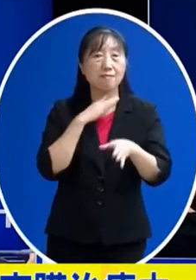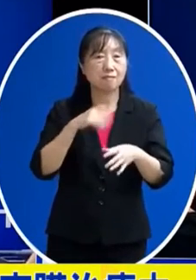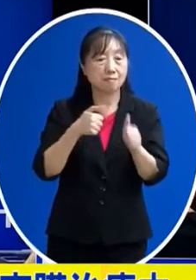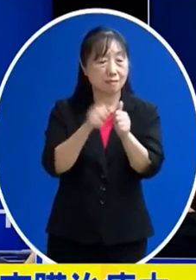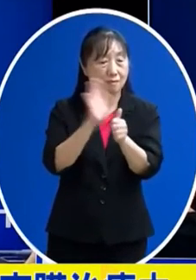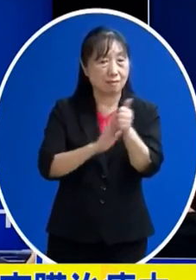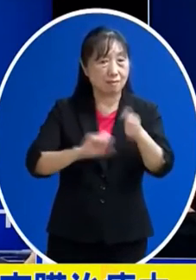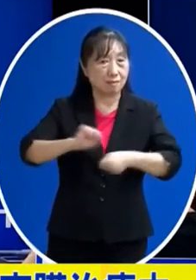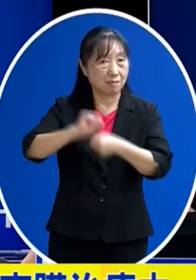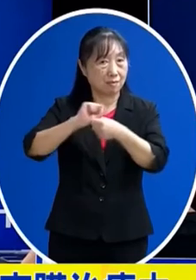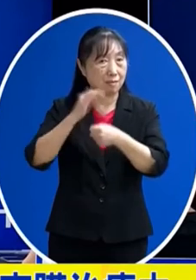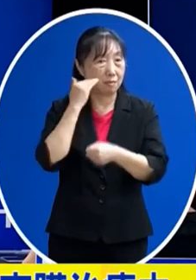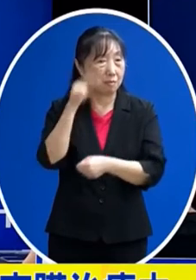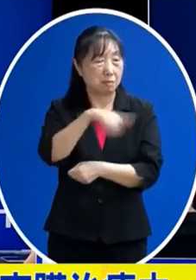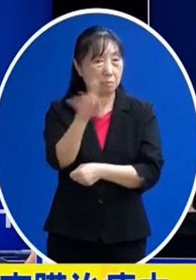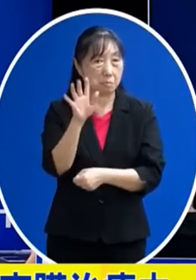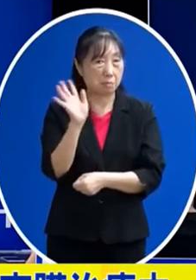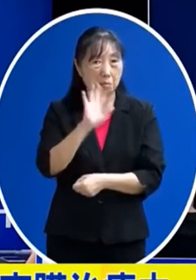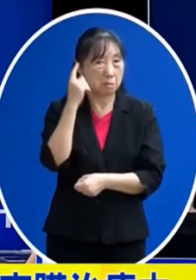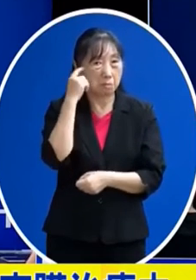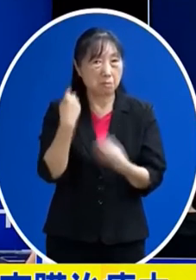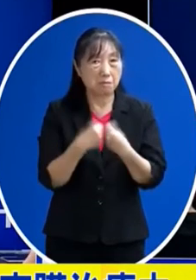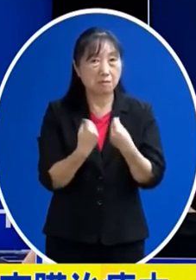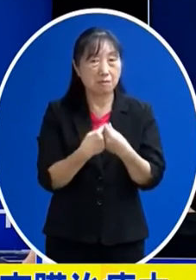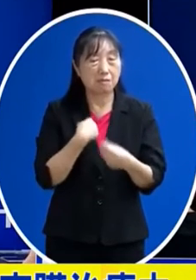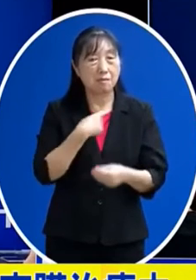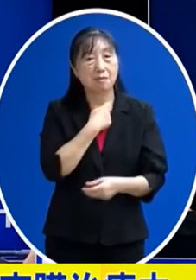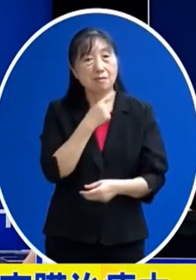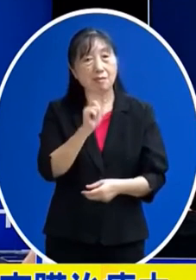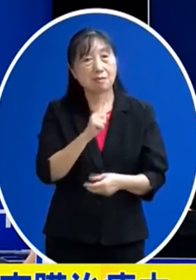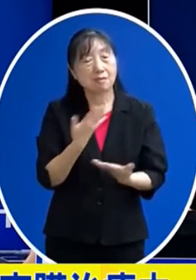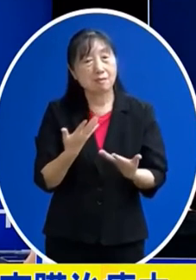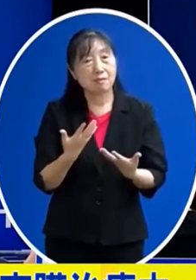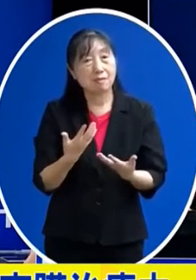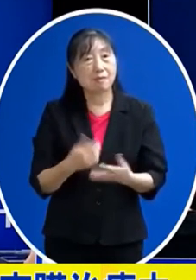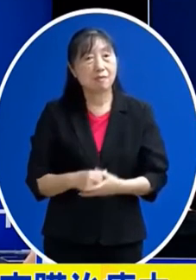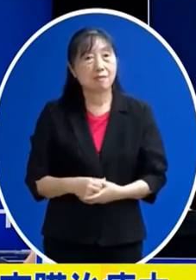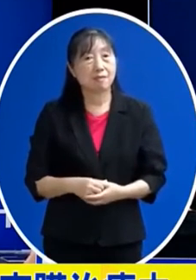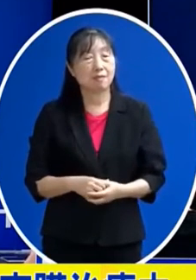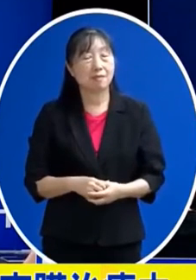加，那如果这些人他们不想要打第二剂的话，我们会怎么呼吁？谢谢。